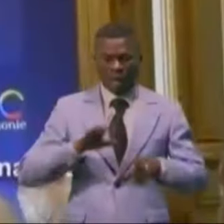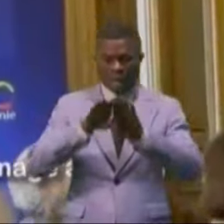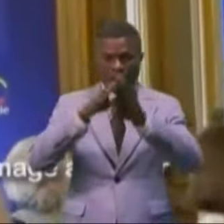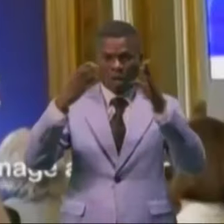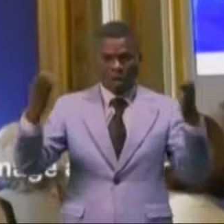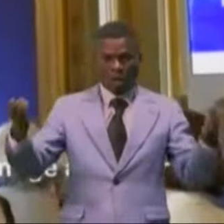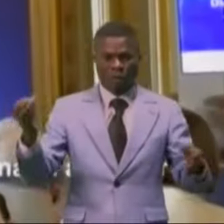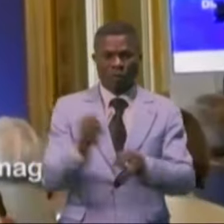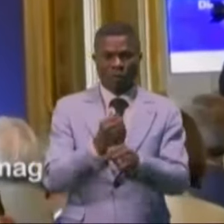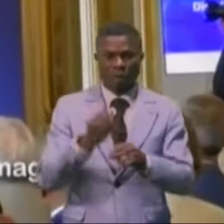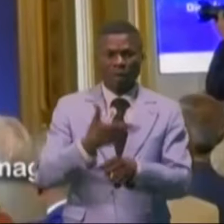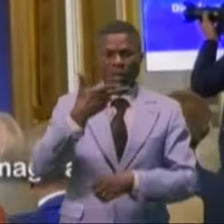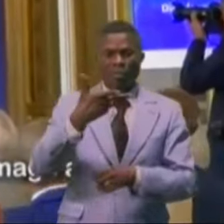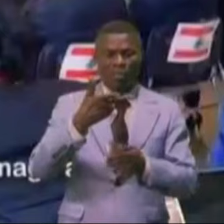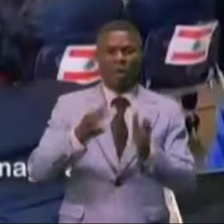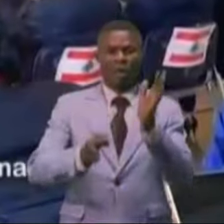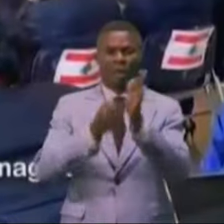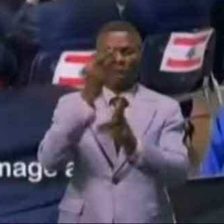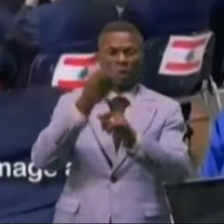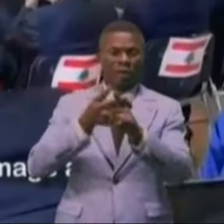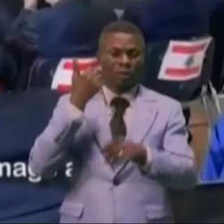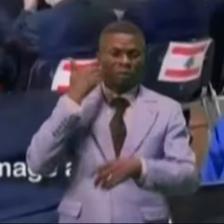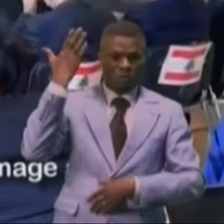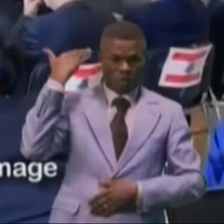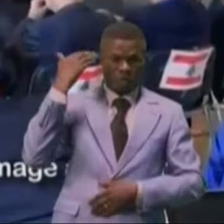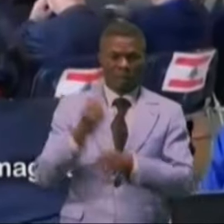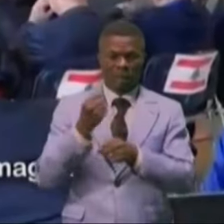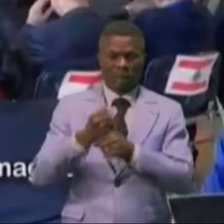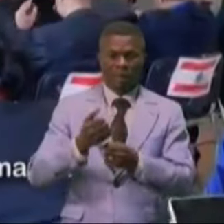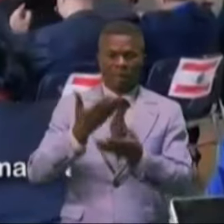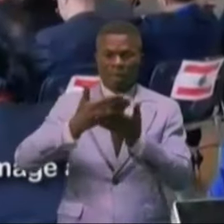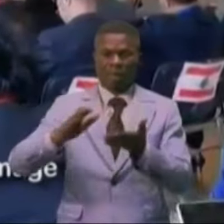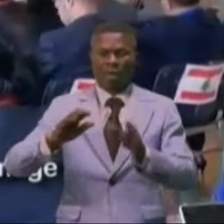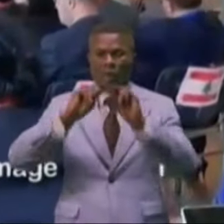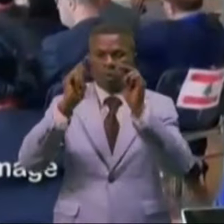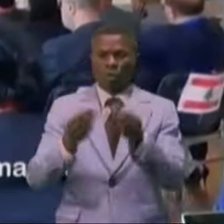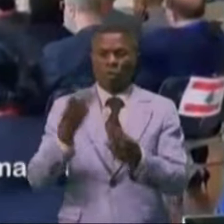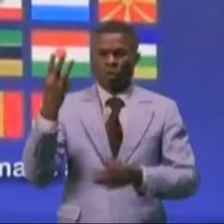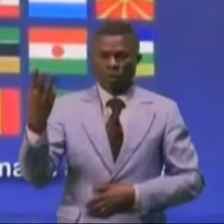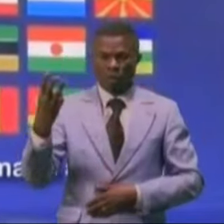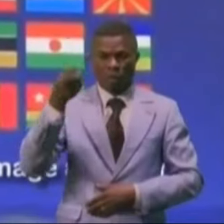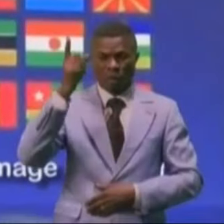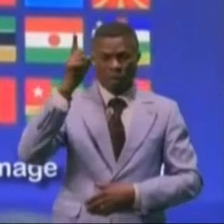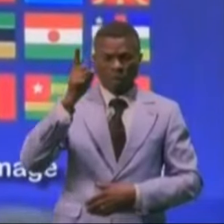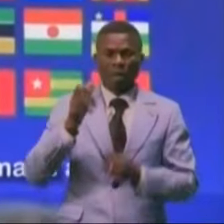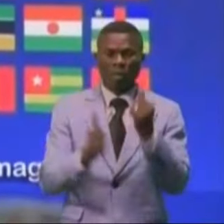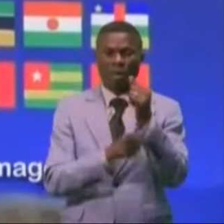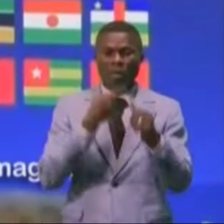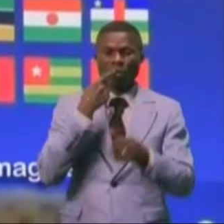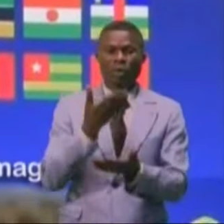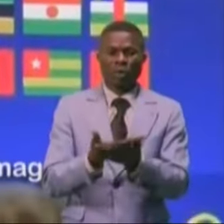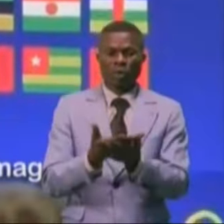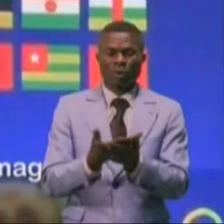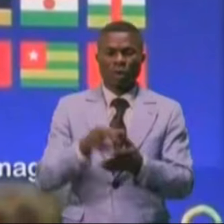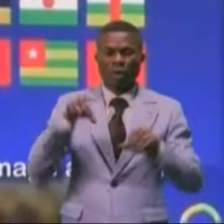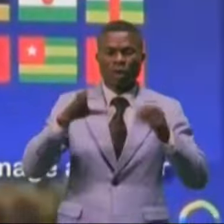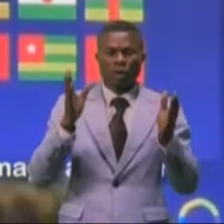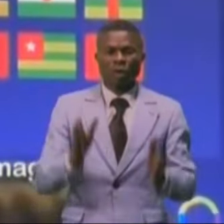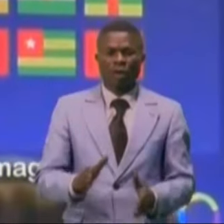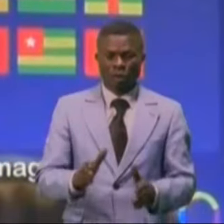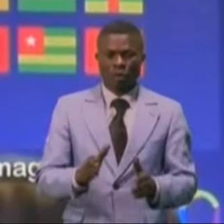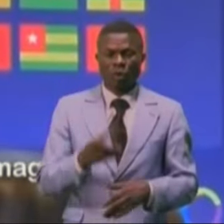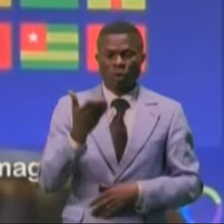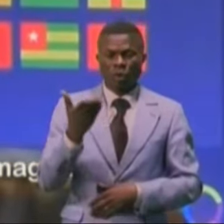mercredi 13 juin courant. Les travaux de Paris ont été répartis en trois ateliers. Parmi les principaux intervenants, le Congolais Dieudonné